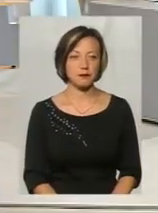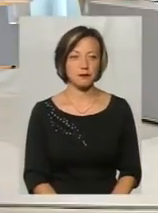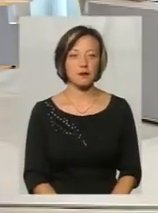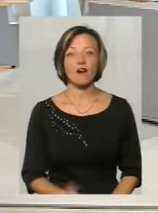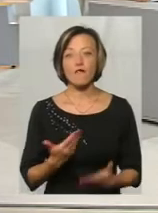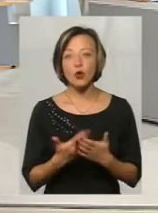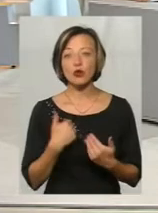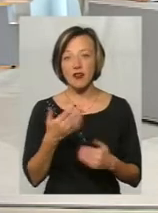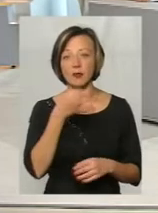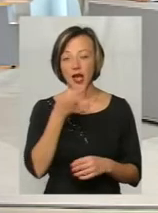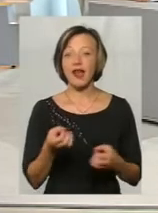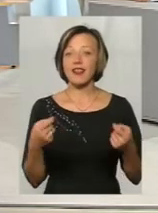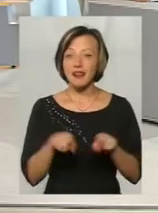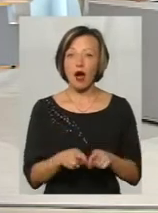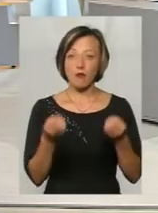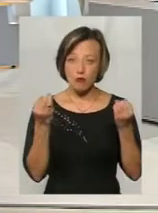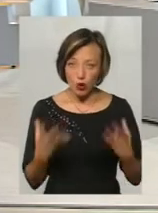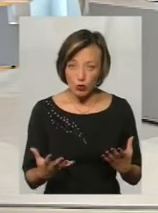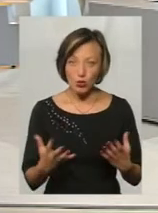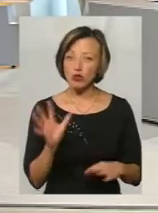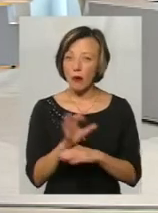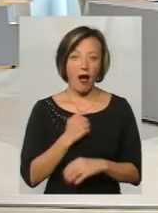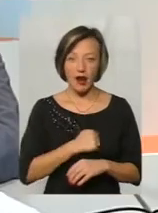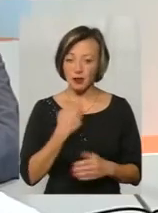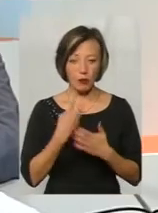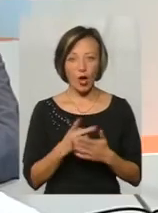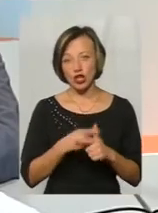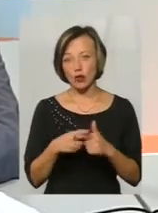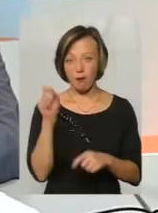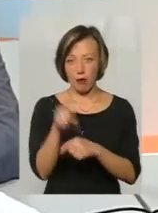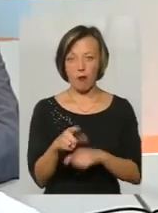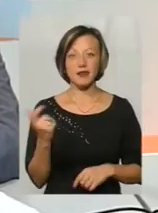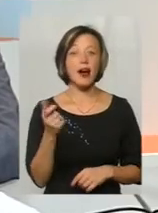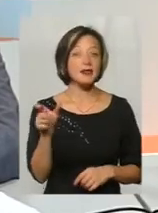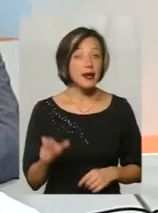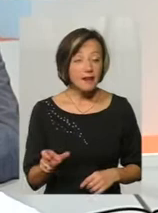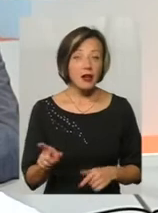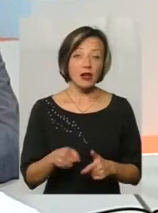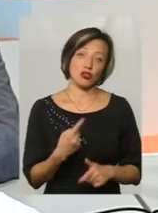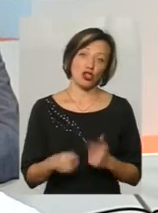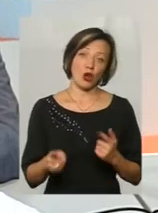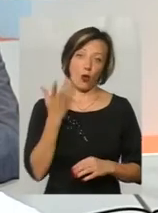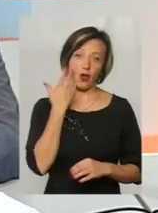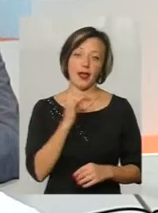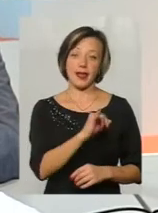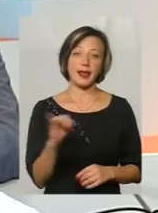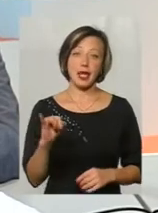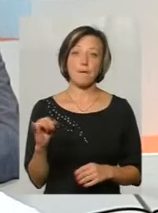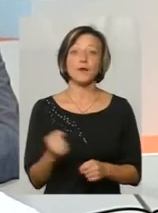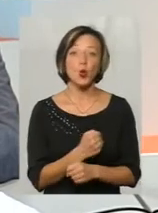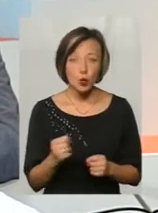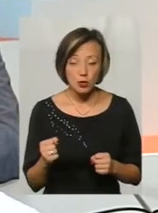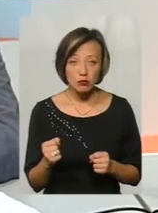От що я вам скажу. Так просто собака агресію не проявить. Вона проявить чи по команді хазяїв, чи коли її